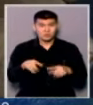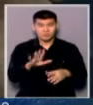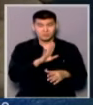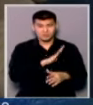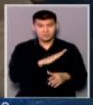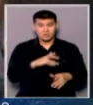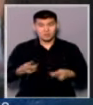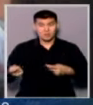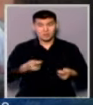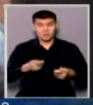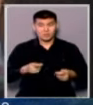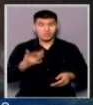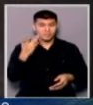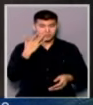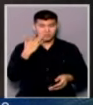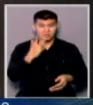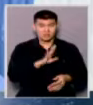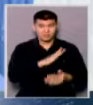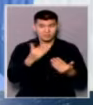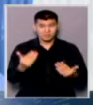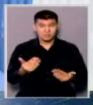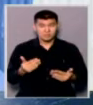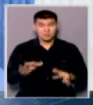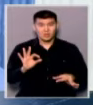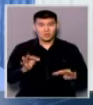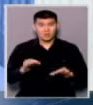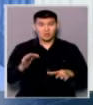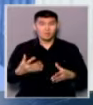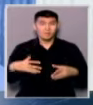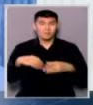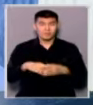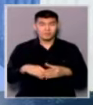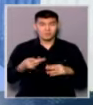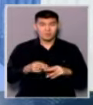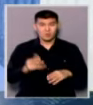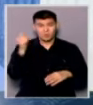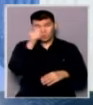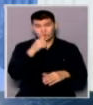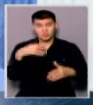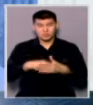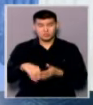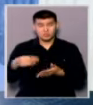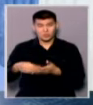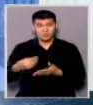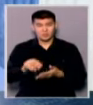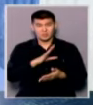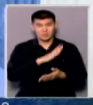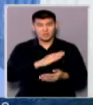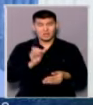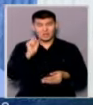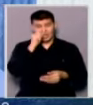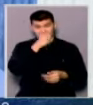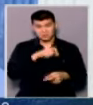Билік өкілдері бұл үйреншікті құбылыс дейді. Тұрақтандыру қорына өткен жылдың өнімдерін алғанбыз. Оны қыс